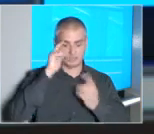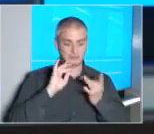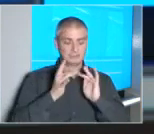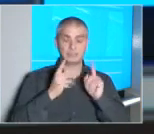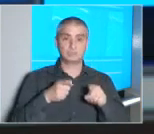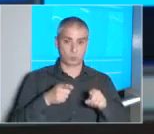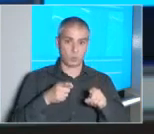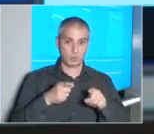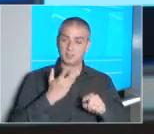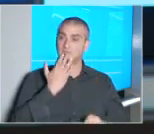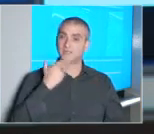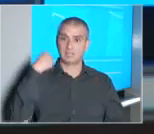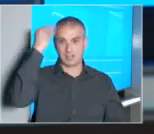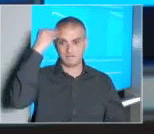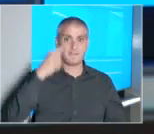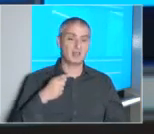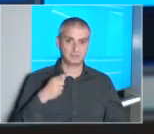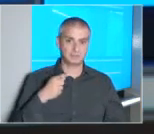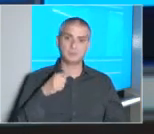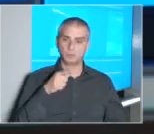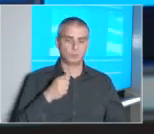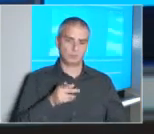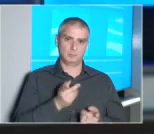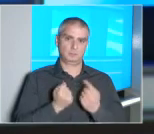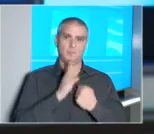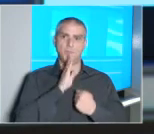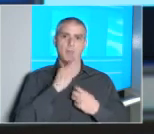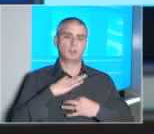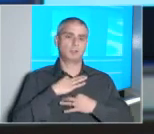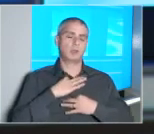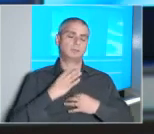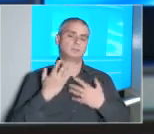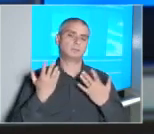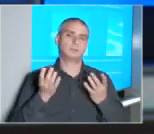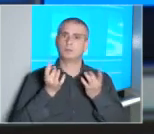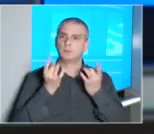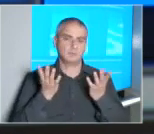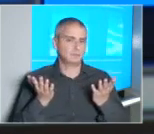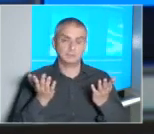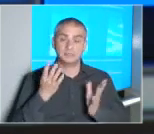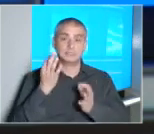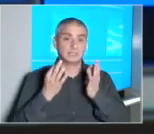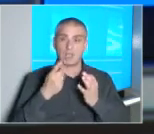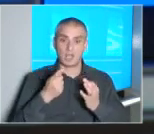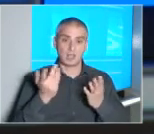שהסכסוך הישראלי-פלסטיני הוא מקור הבעיה שלנו, אז באופן טבעי,